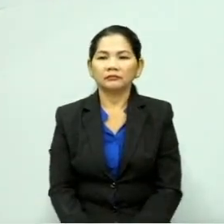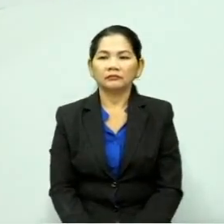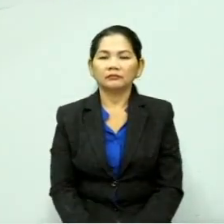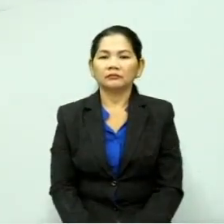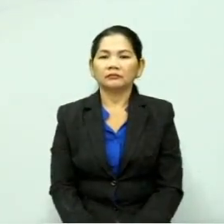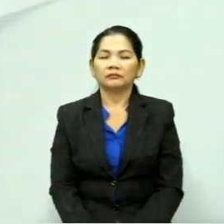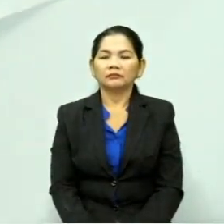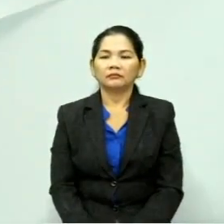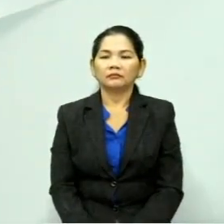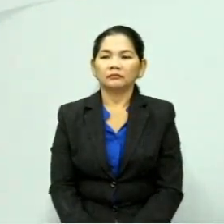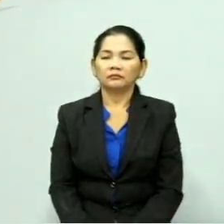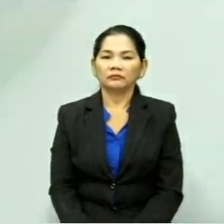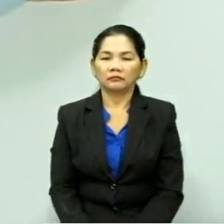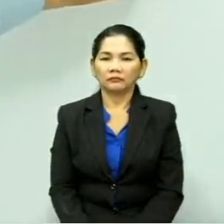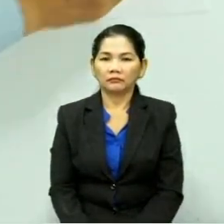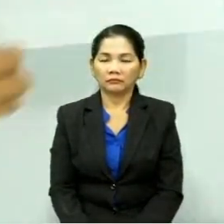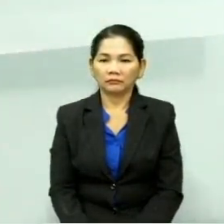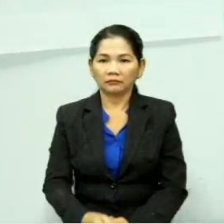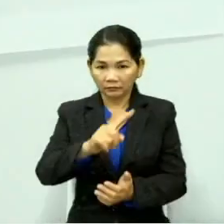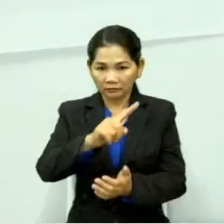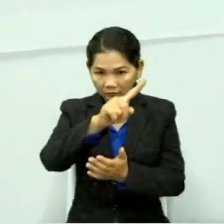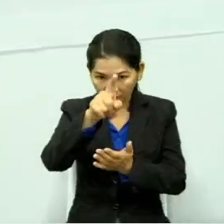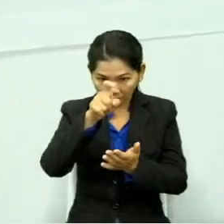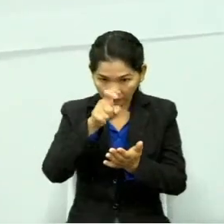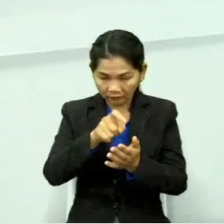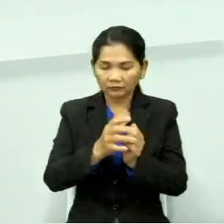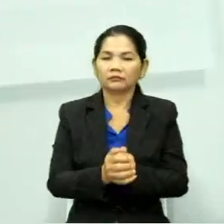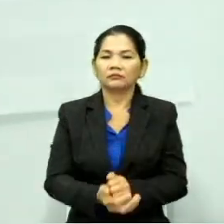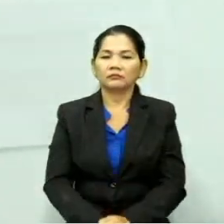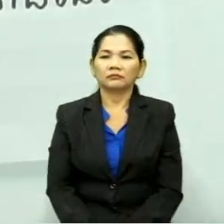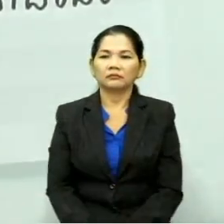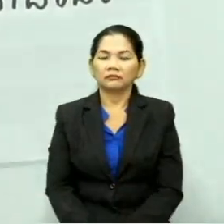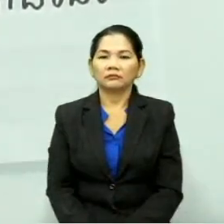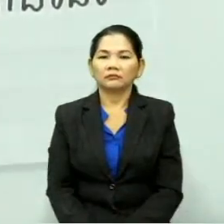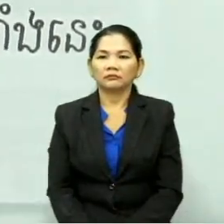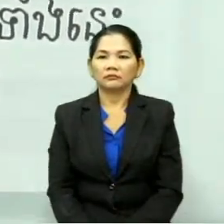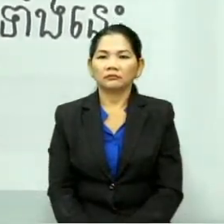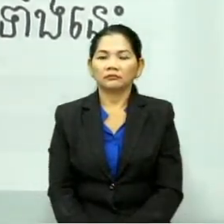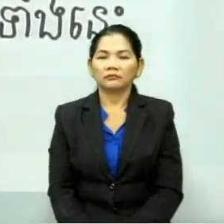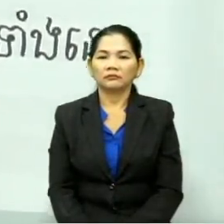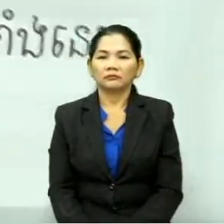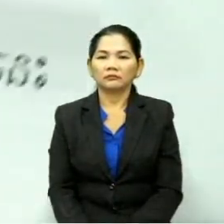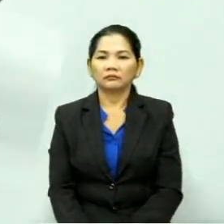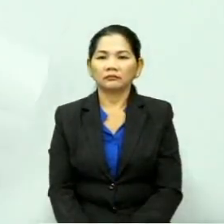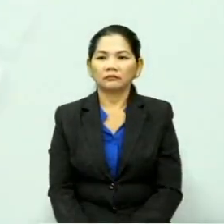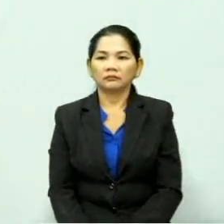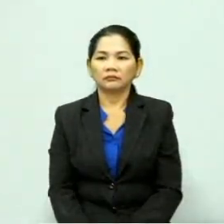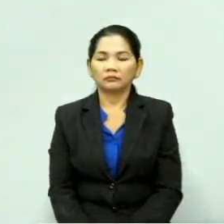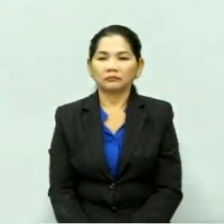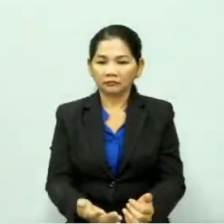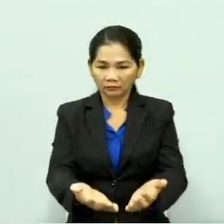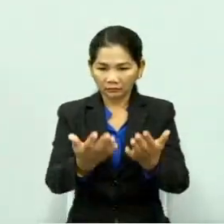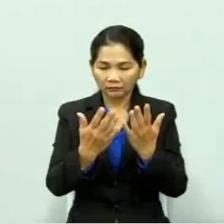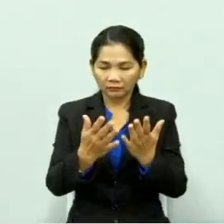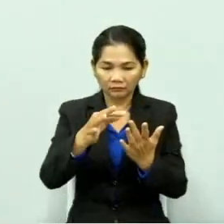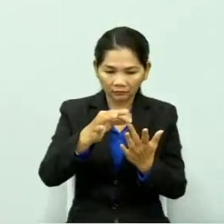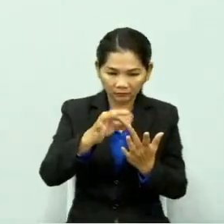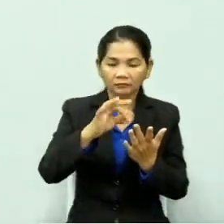nhạc rùi đó chả sầm nuôi ní chà chà nhai nè con á chà hai con chăm tiền tuột chùm lại